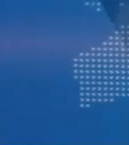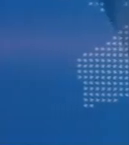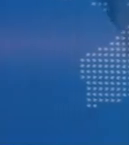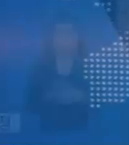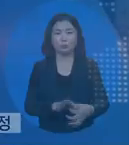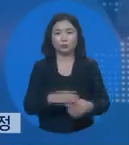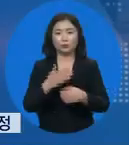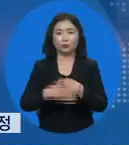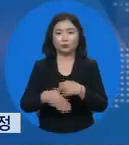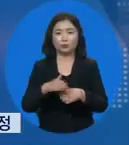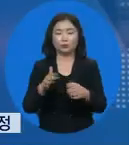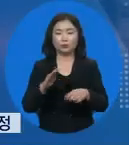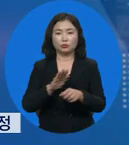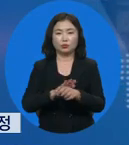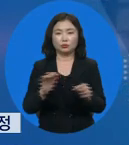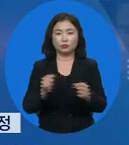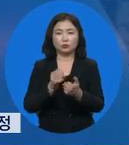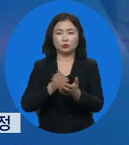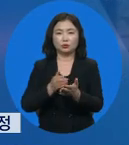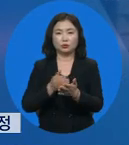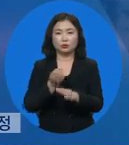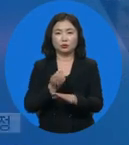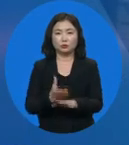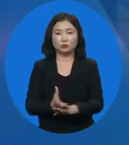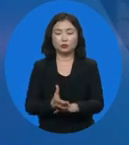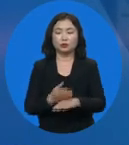계속해서 대구 경북소식 전해드리겠습니다